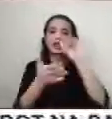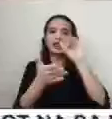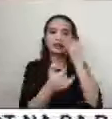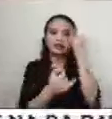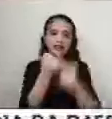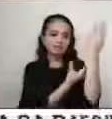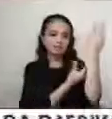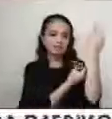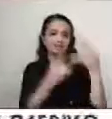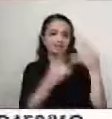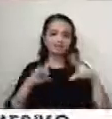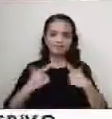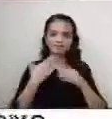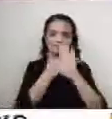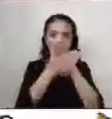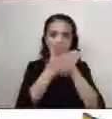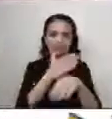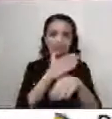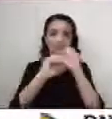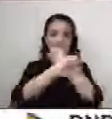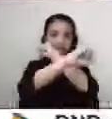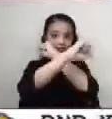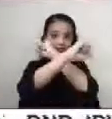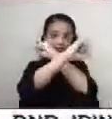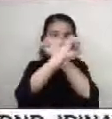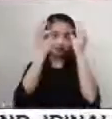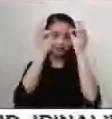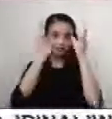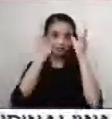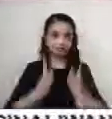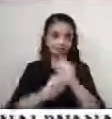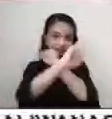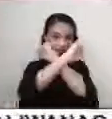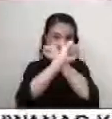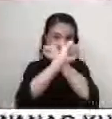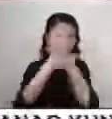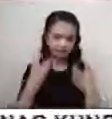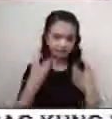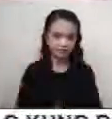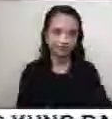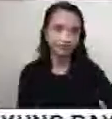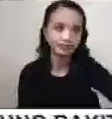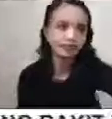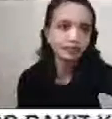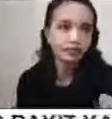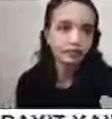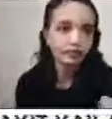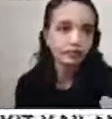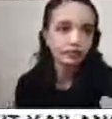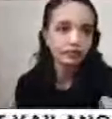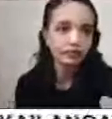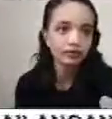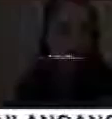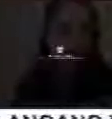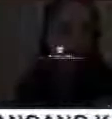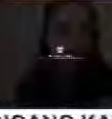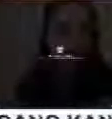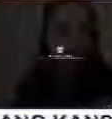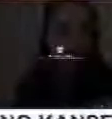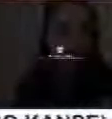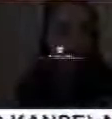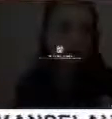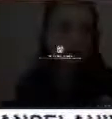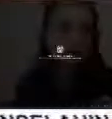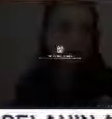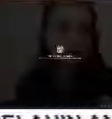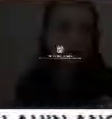walang African Swine Fever o ASF sa mga baboy. Aktibo din ang bantay ASF sa mga barangay upang mapigilan po ang pagkalat